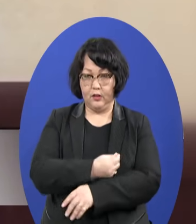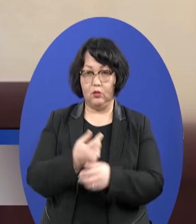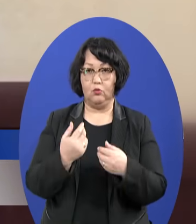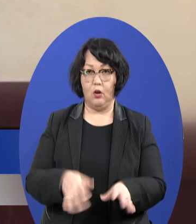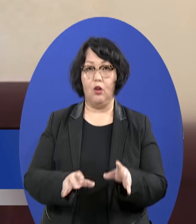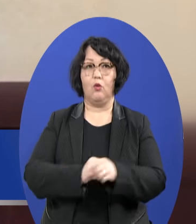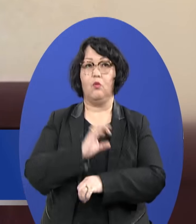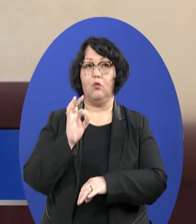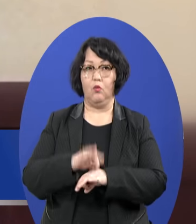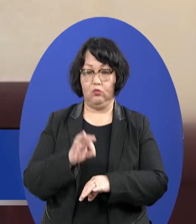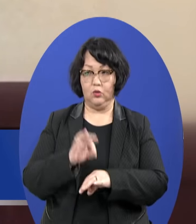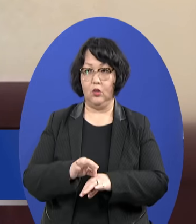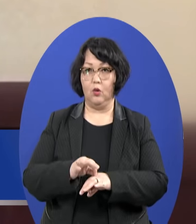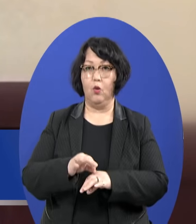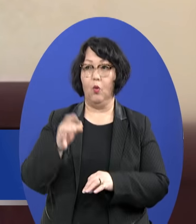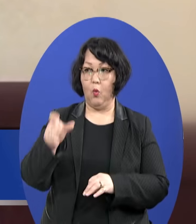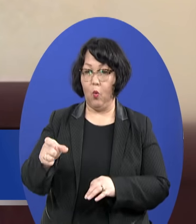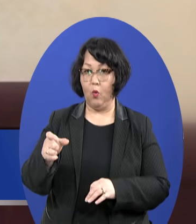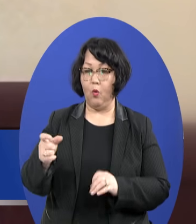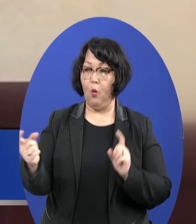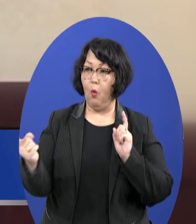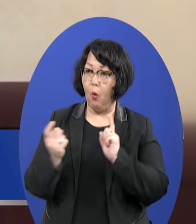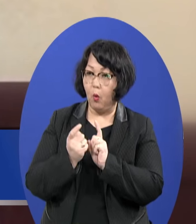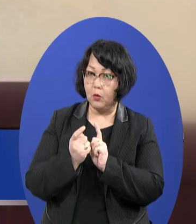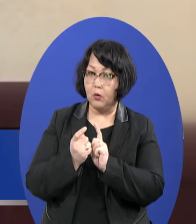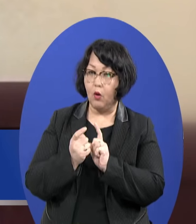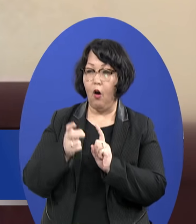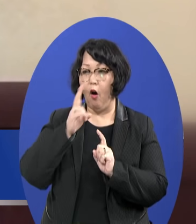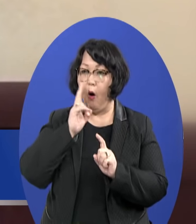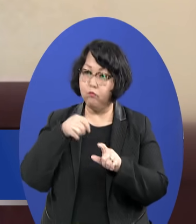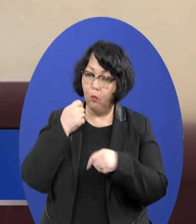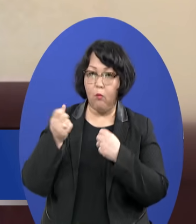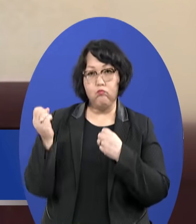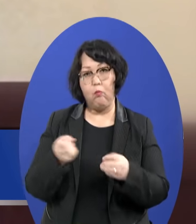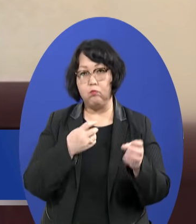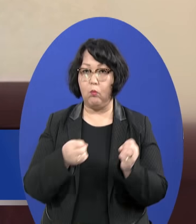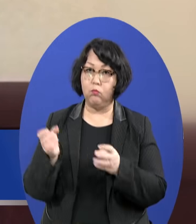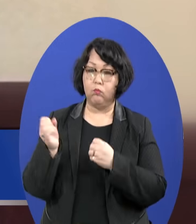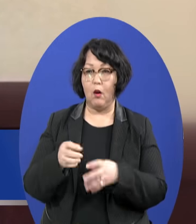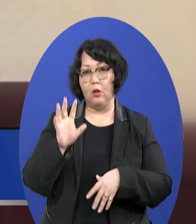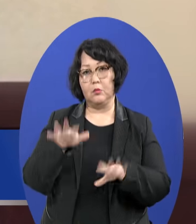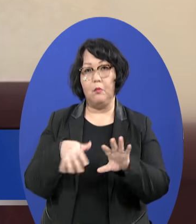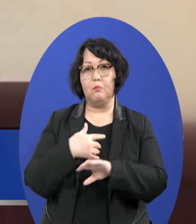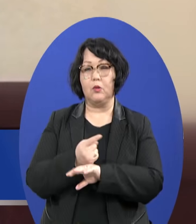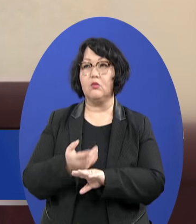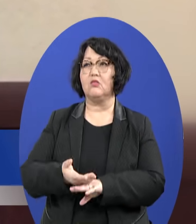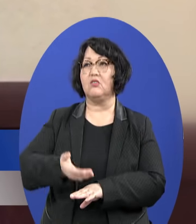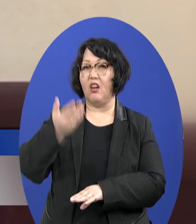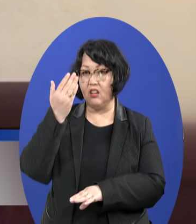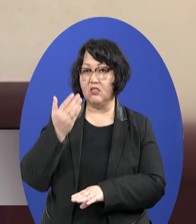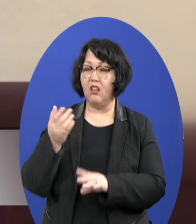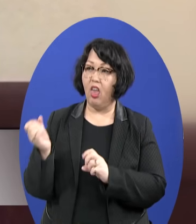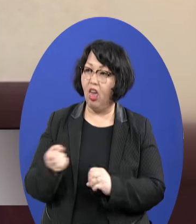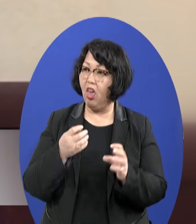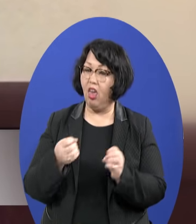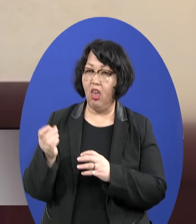ковидын халдвартай хүнтэй хамт хоол унд идсэн, хамт нэг өрөөнд ялж удаан хугацаагаар 15 минутаас дээш удаан хугацаар суусан